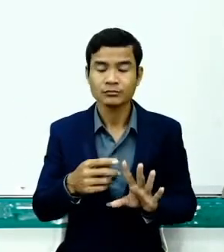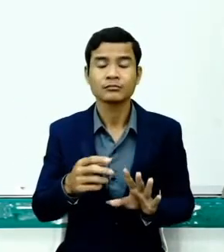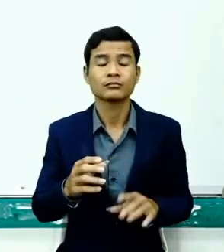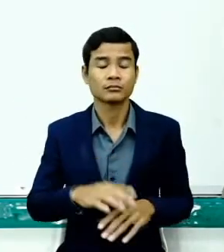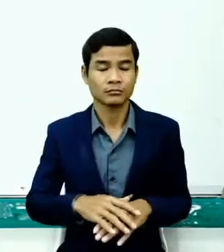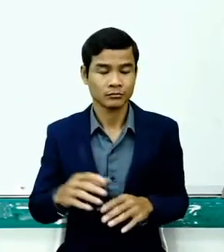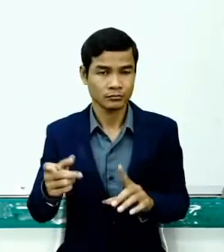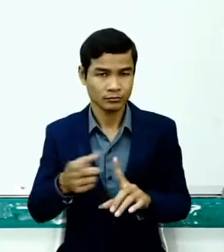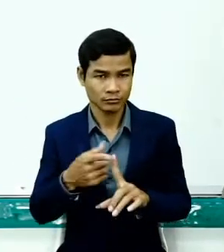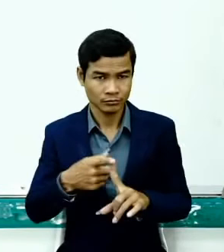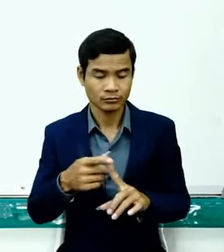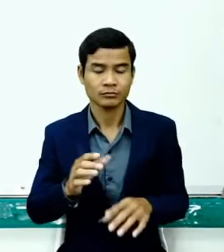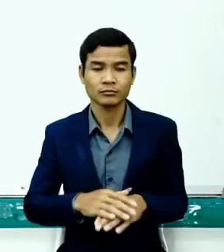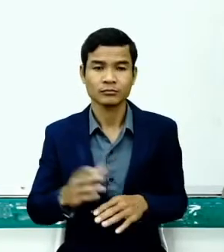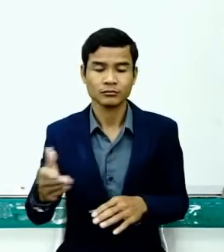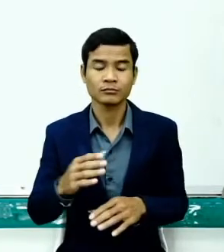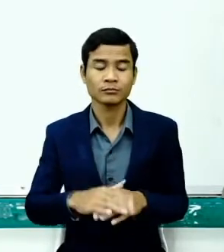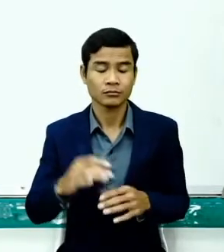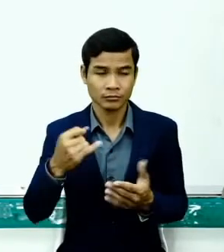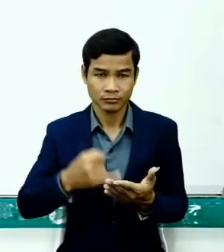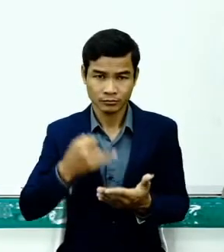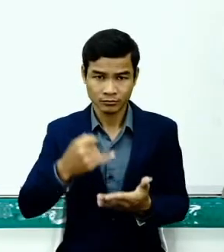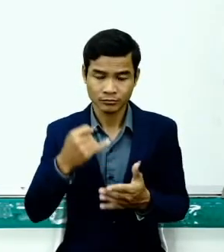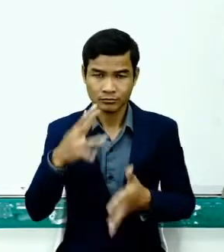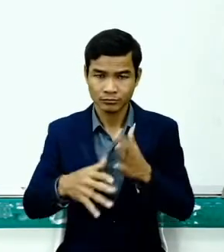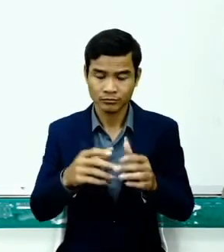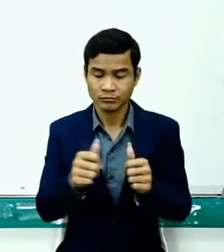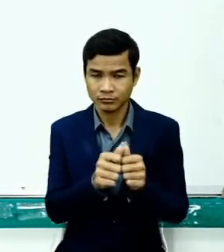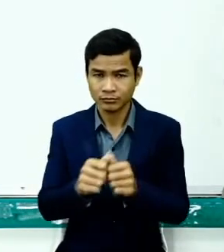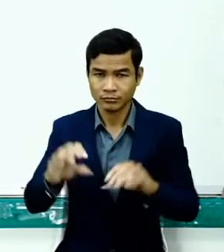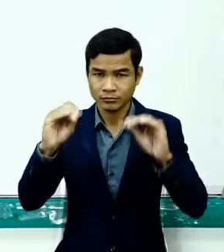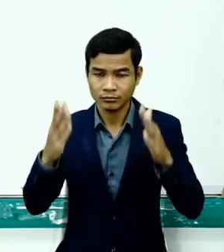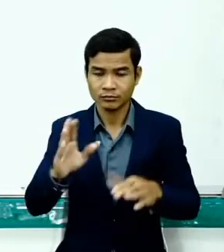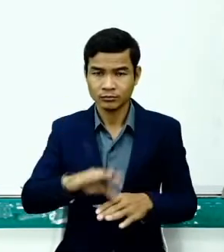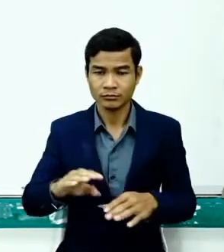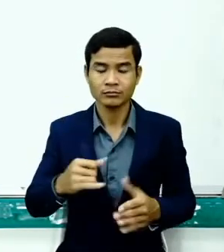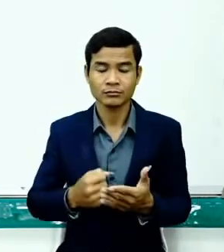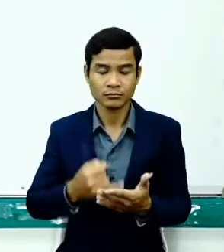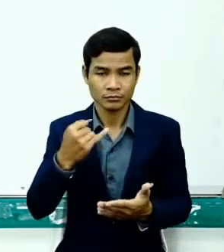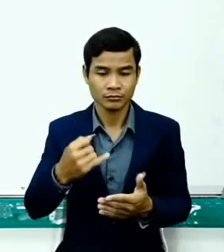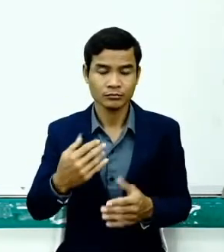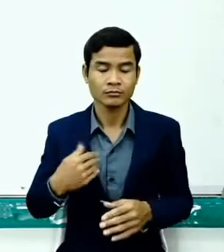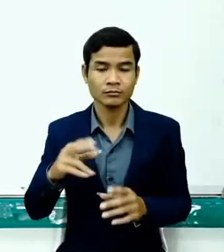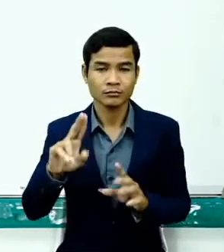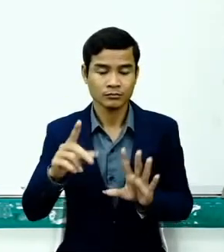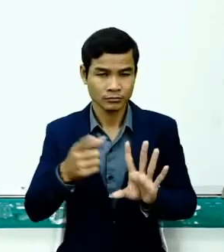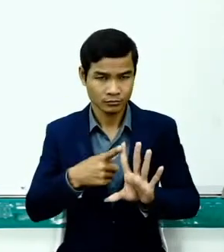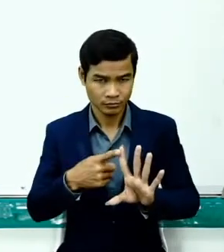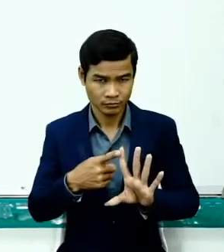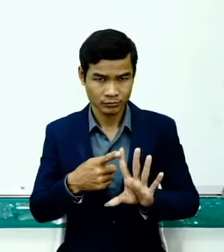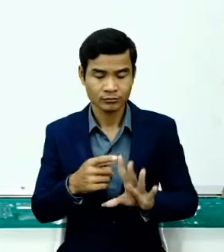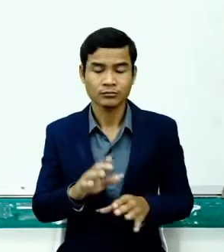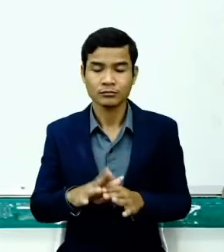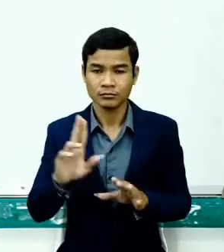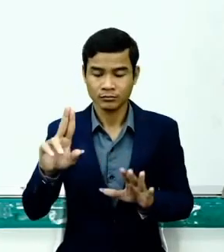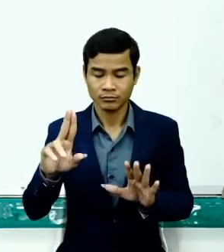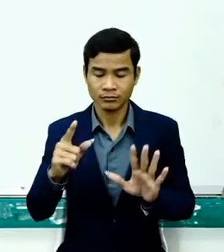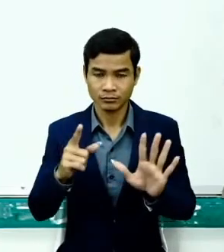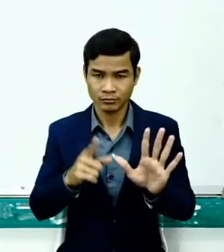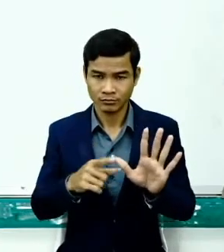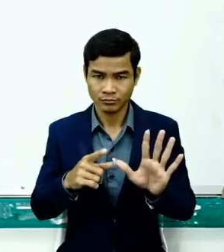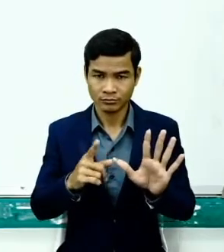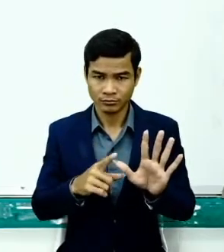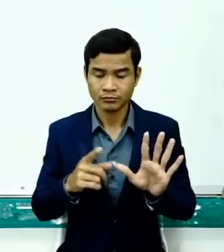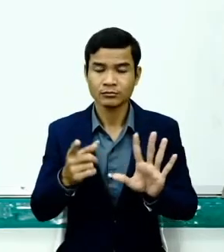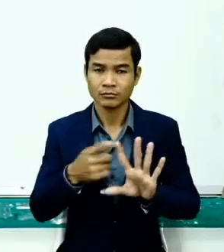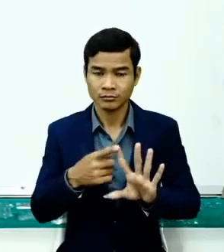ង់អីកូនកូនចូលរួមថាសោជាមួយអ្នកគ្រូអីដឹងទៀតកូនអីកូនកូនថាសោ